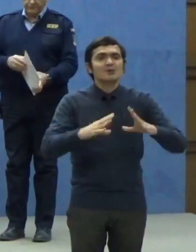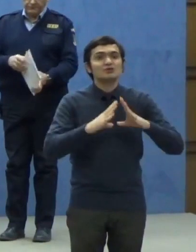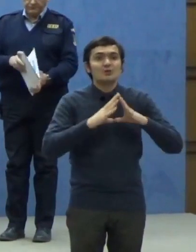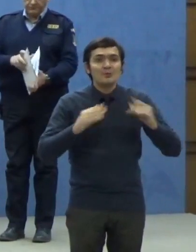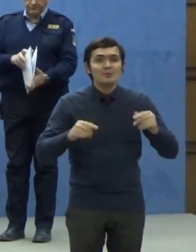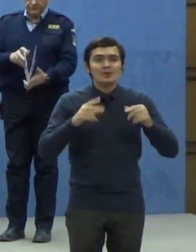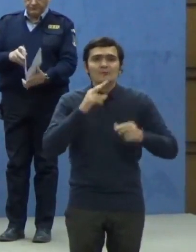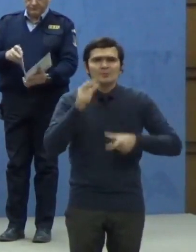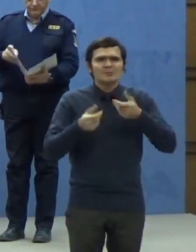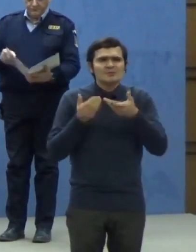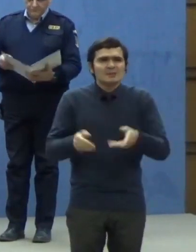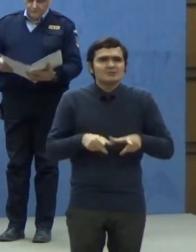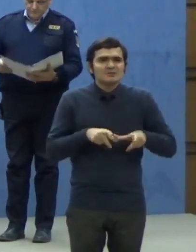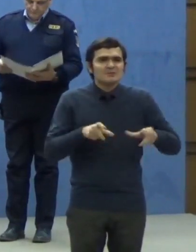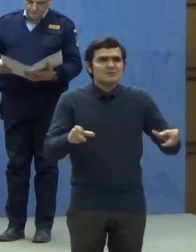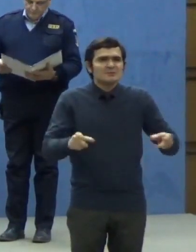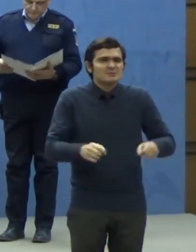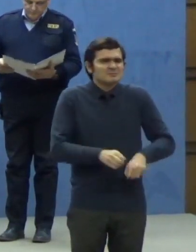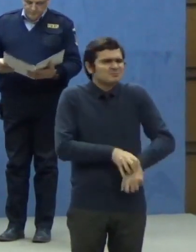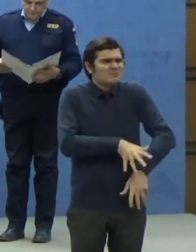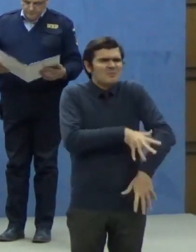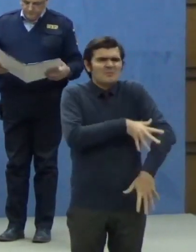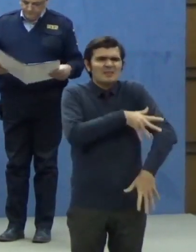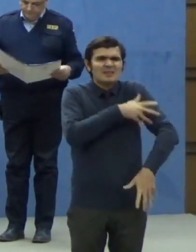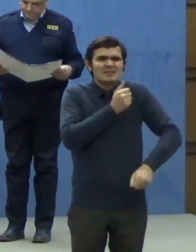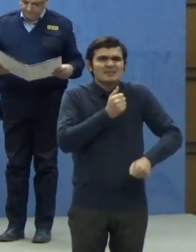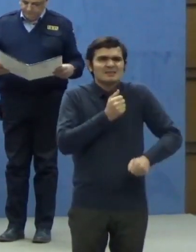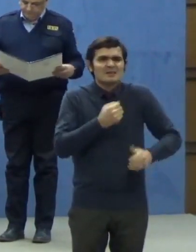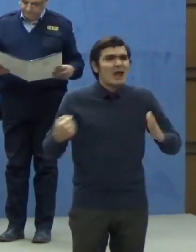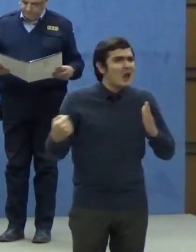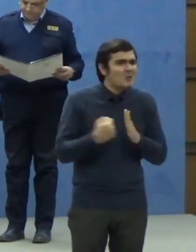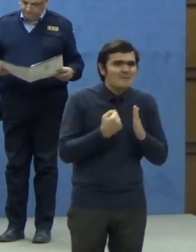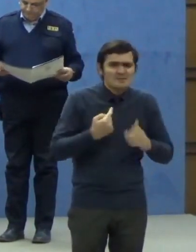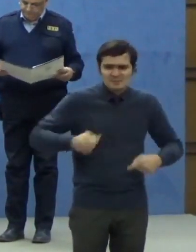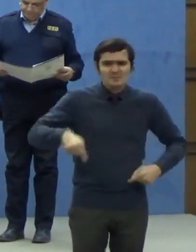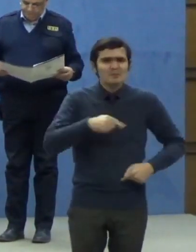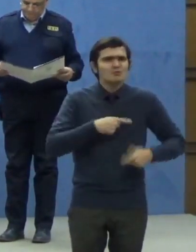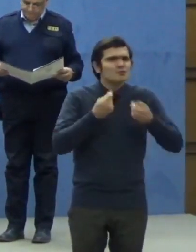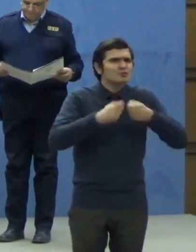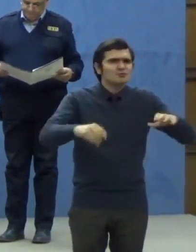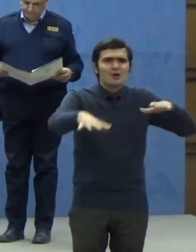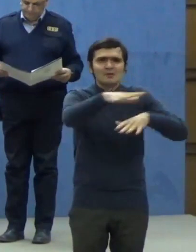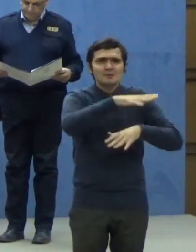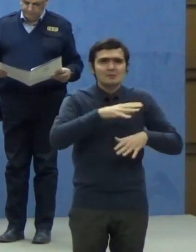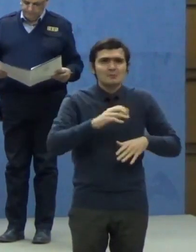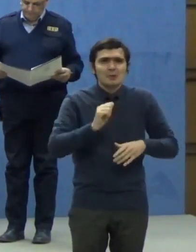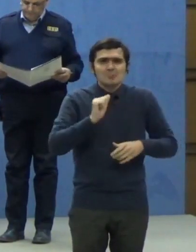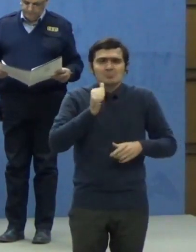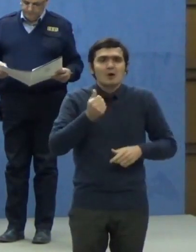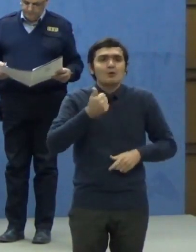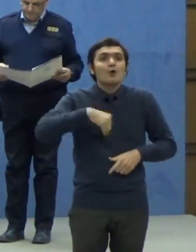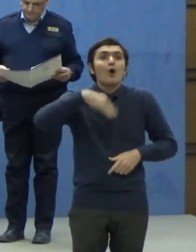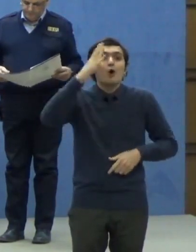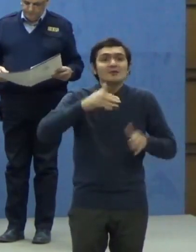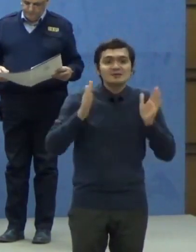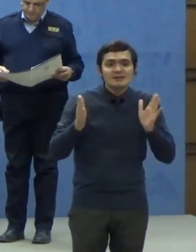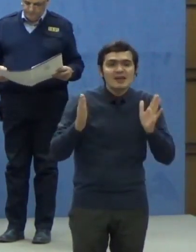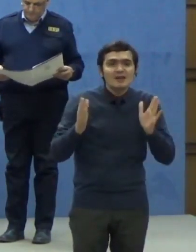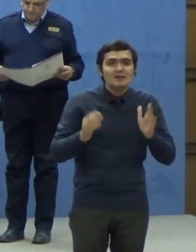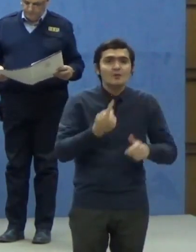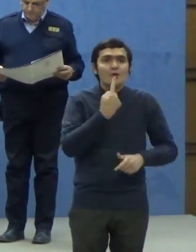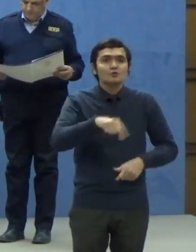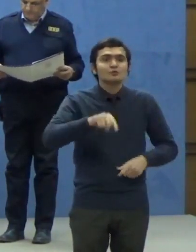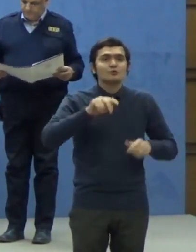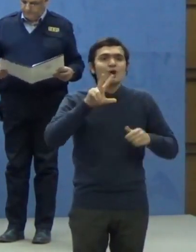Vorbim de acest virus cumplit care ne-a lovit pe noi și lumea întreagă. În decurs de numai o zi, 186 de